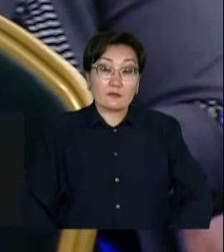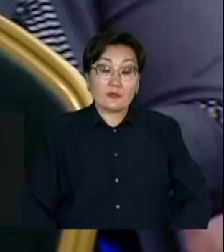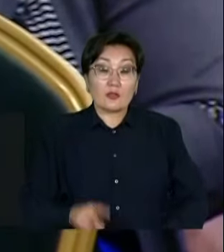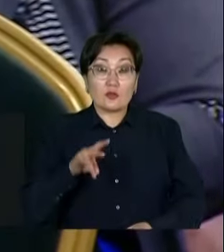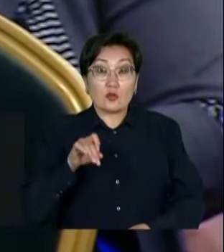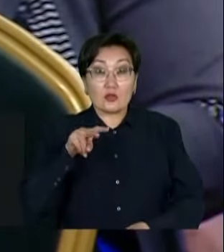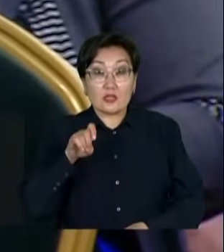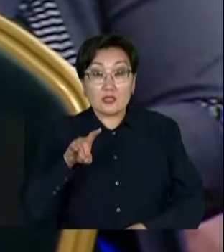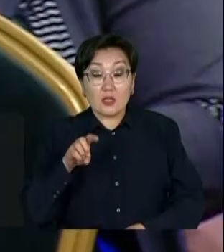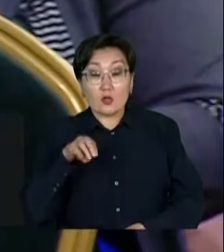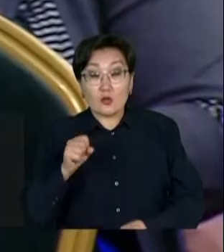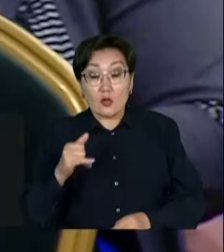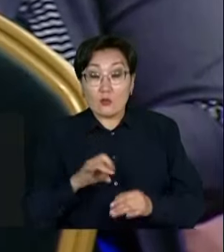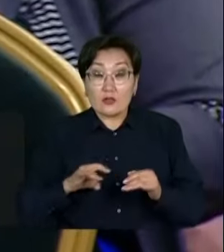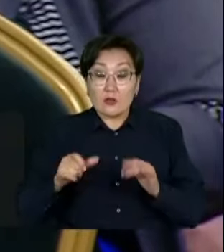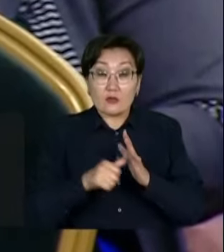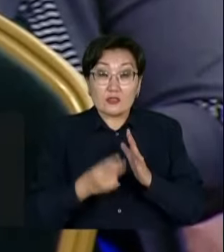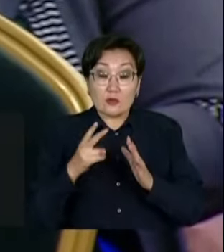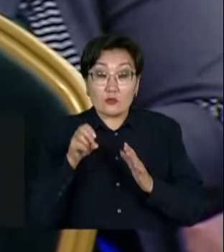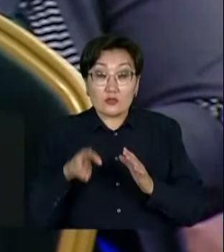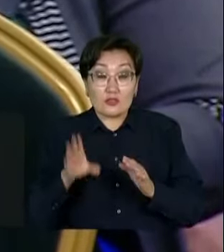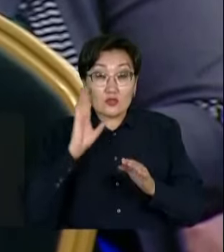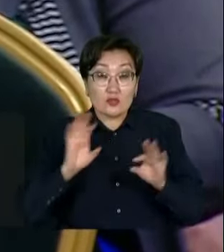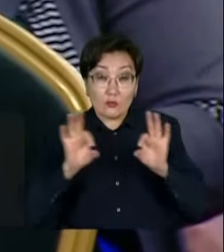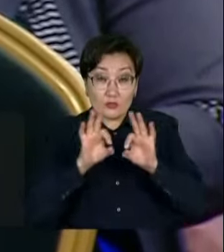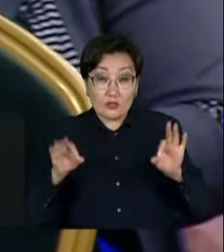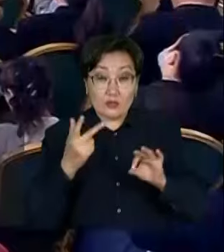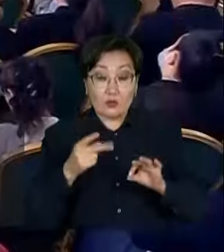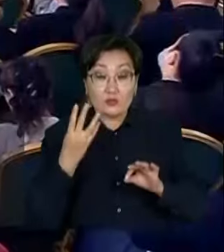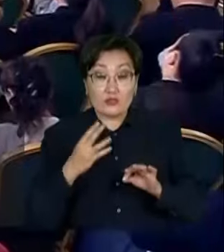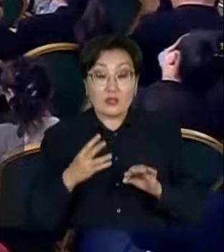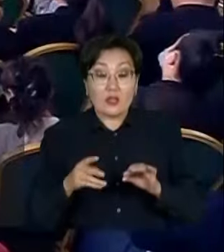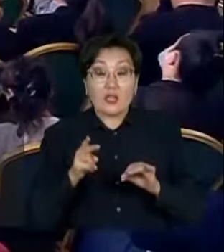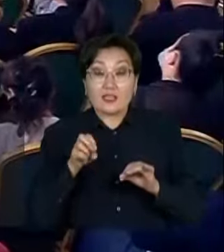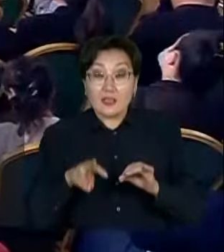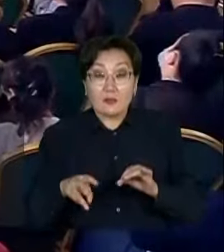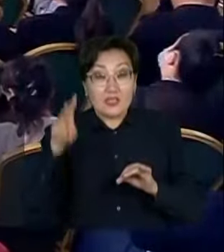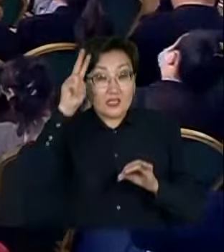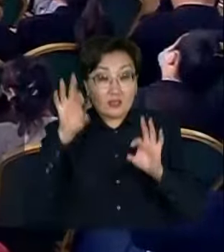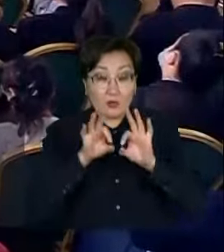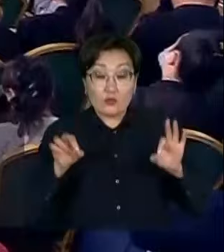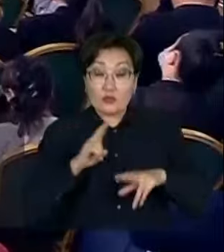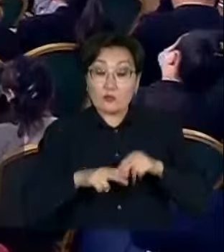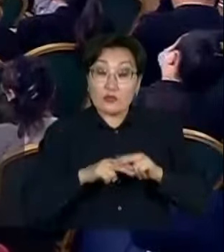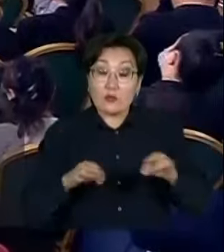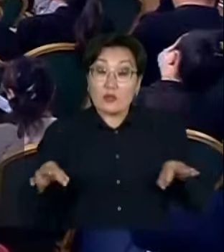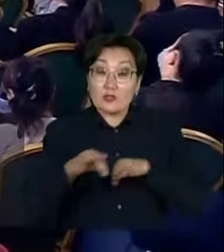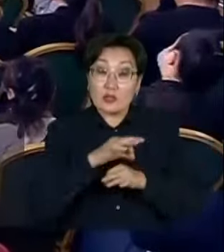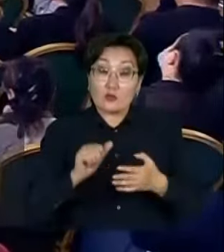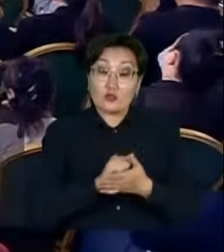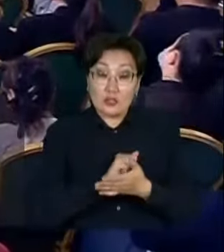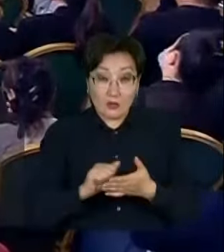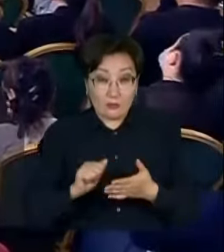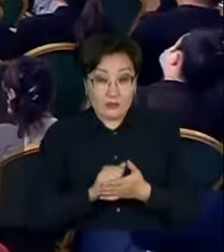Нұрлытау шағын ауданындағы 68 километр сумен жабықтау және 34 километр кәріз жүйелерін құрылысын жобалық сметалық